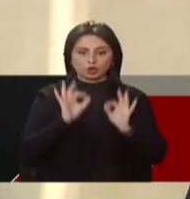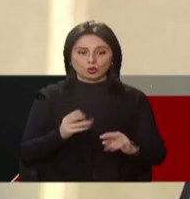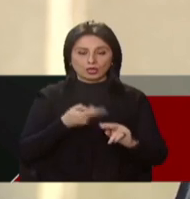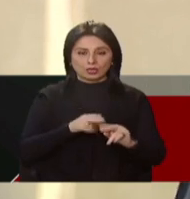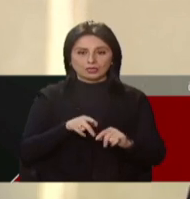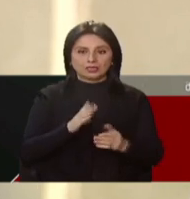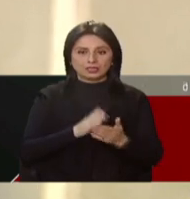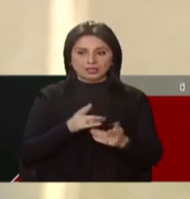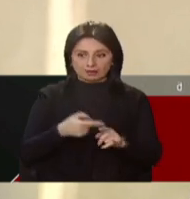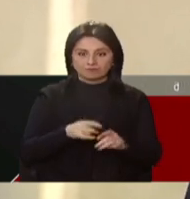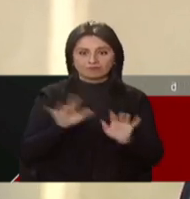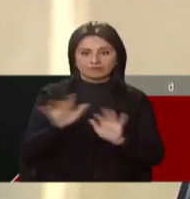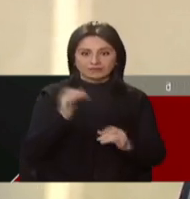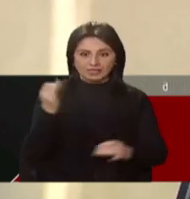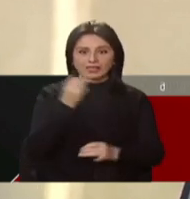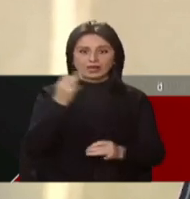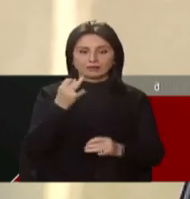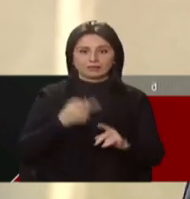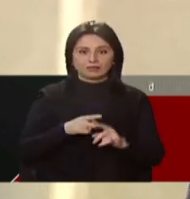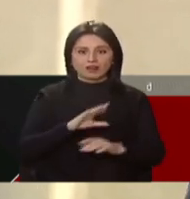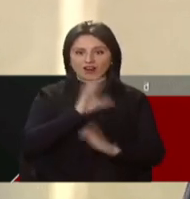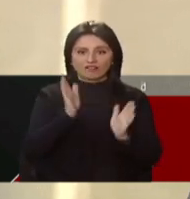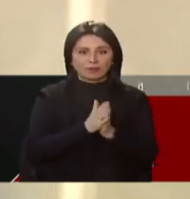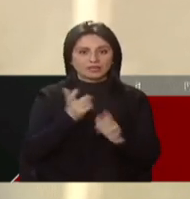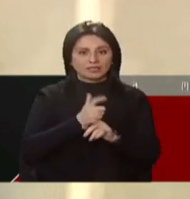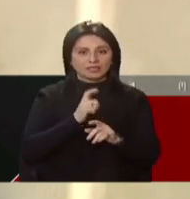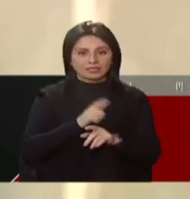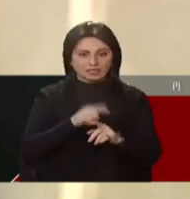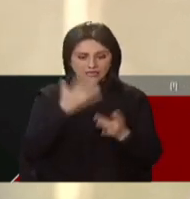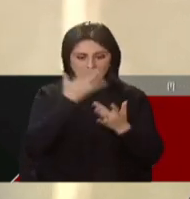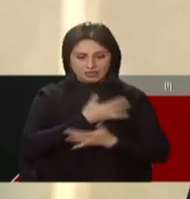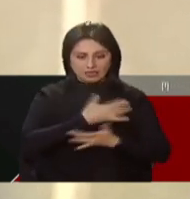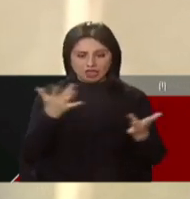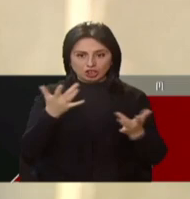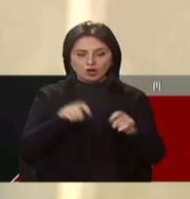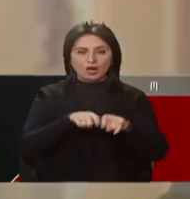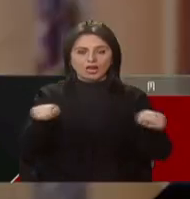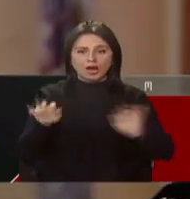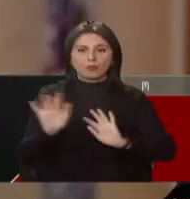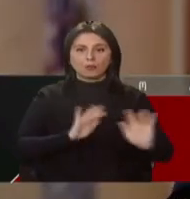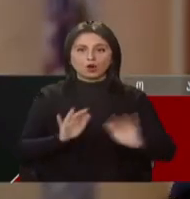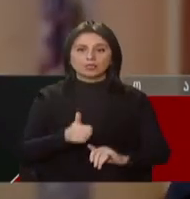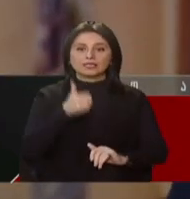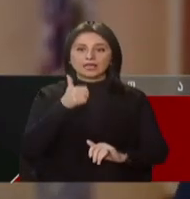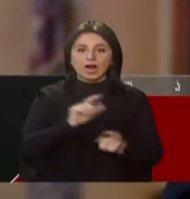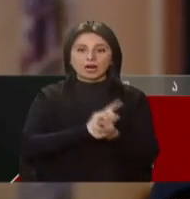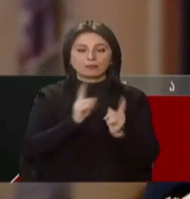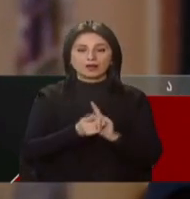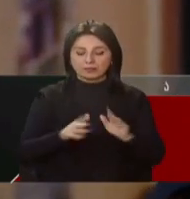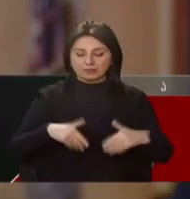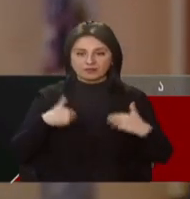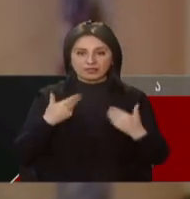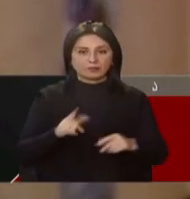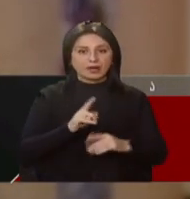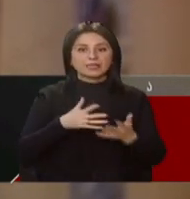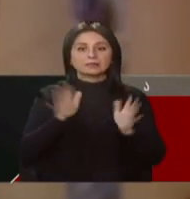aris ხიბლი ამ პროცესის, რომ ეს ყველაფერი ძალიან საჯარო, ძალიან ღია პროცესი. კარგია, პირიქით მივესალმები იმას,